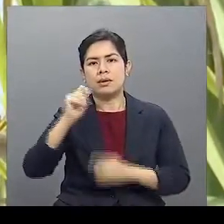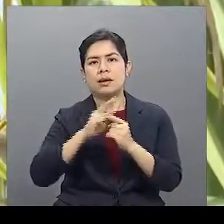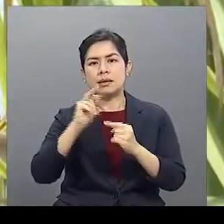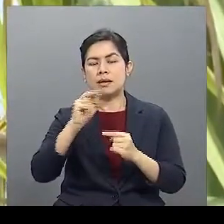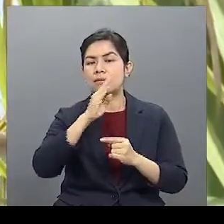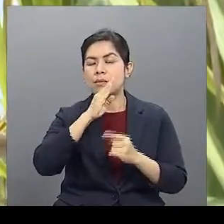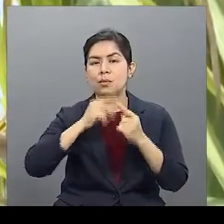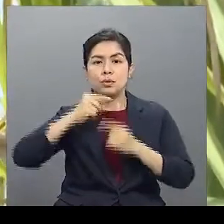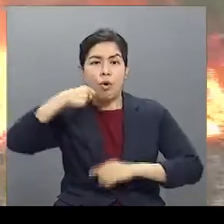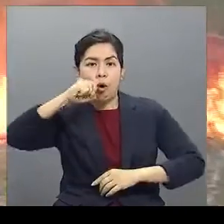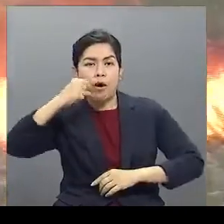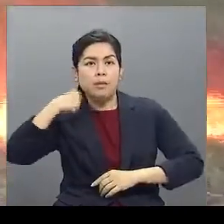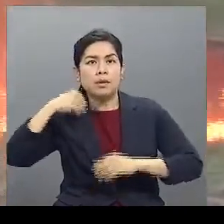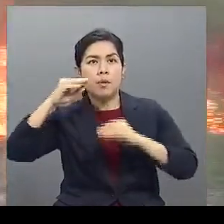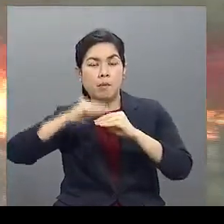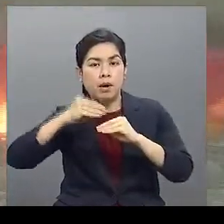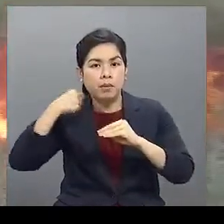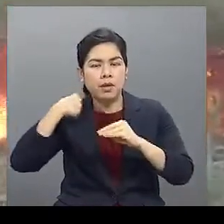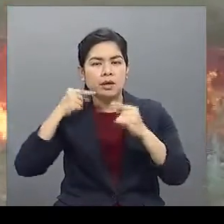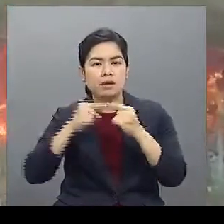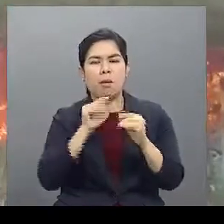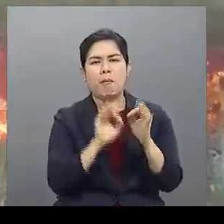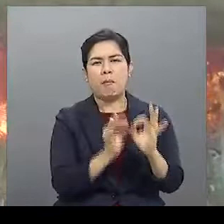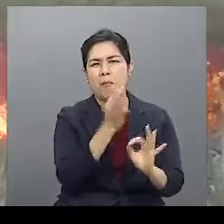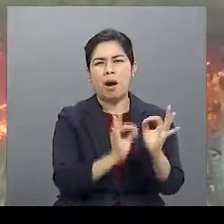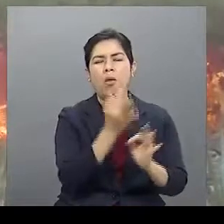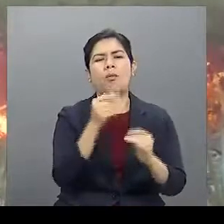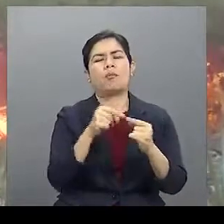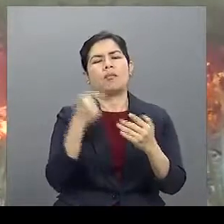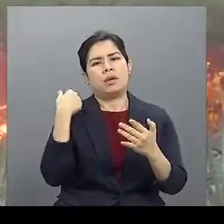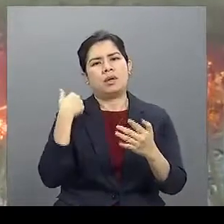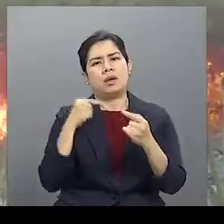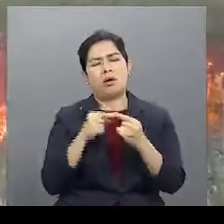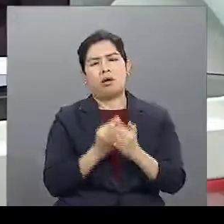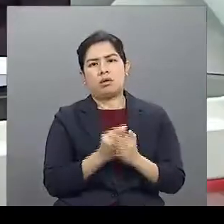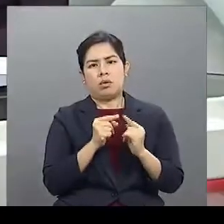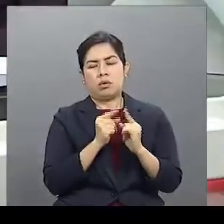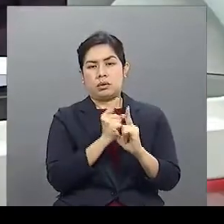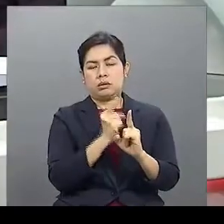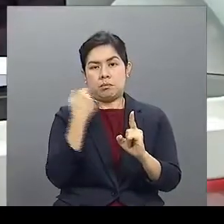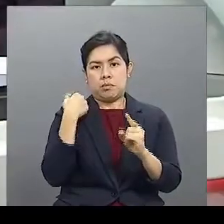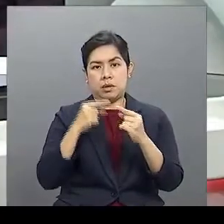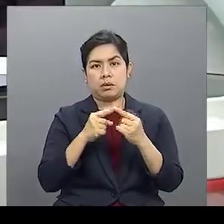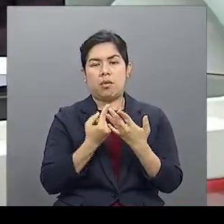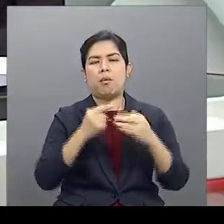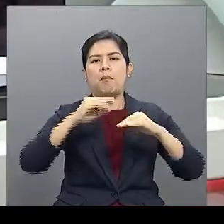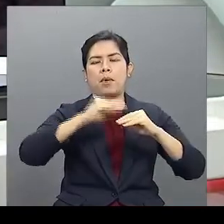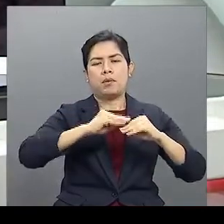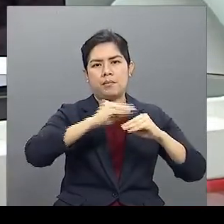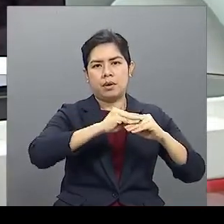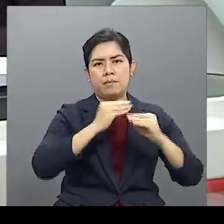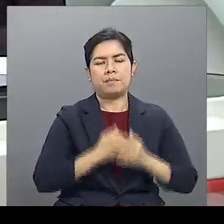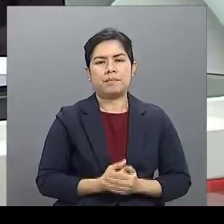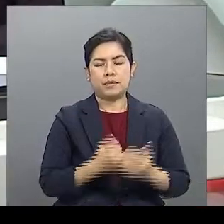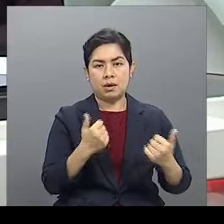ติกรรมการลักลอบเผาไร่อ้อยก็จะเพิ่มขึ้นเป็นเงาตามตัวค่ะ ในช่วงนี้ที่ทางภาคเหนือนะใช้มาตร